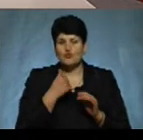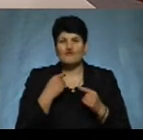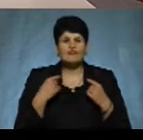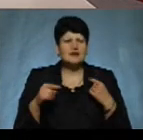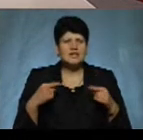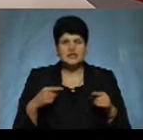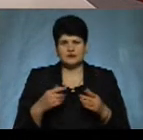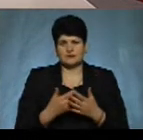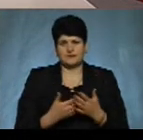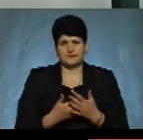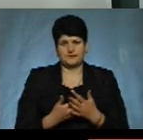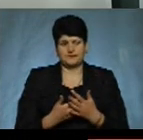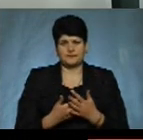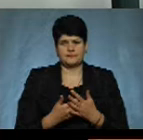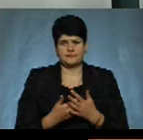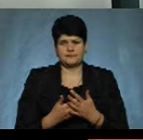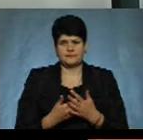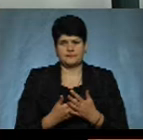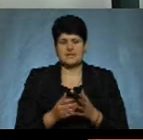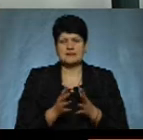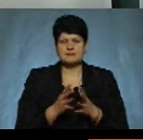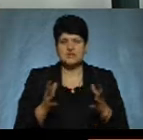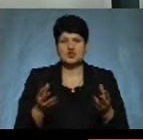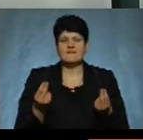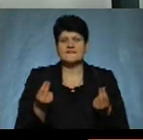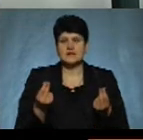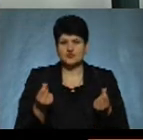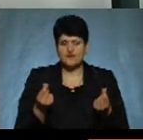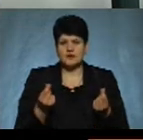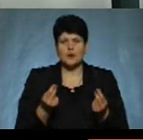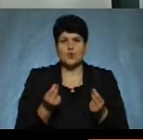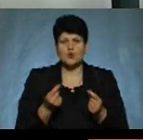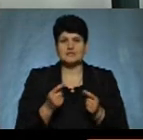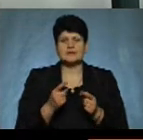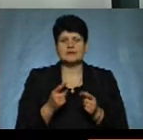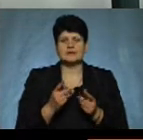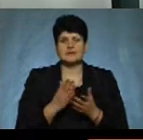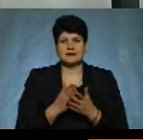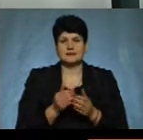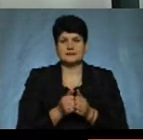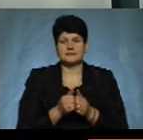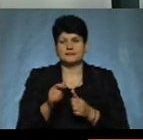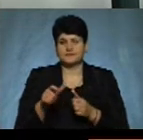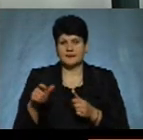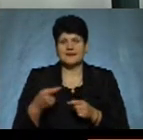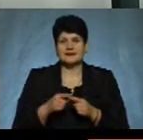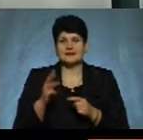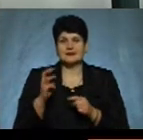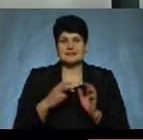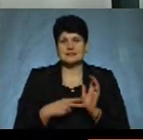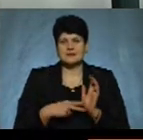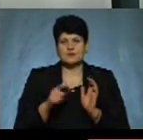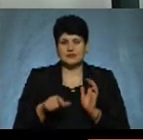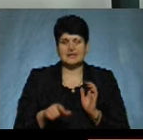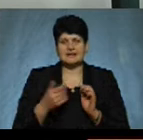інші моделі. Це збільшення фінансування, а саме кошти за пацієнтом. Це 370 гривень за